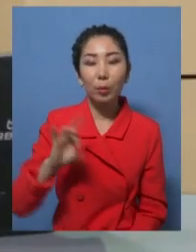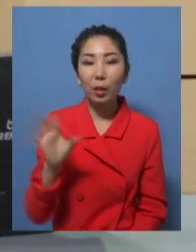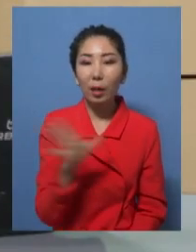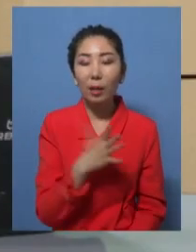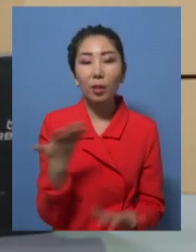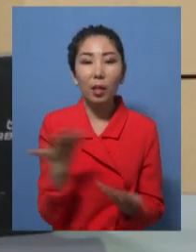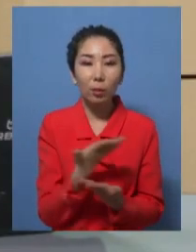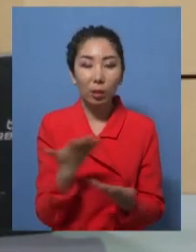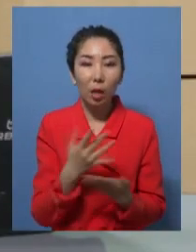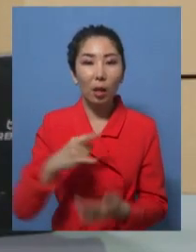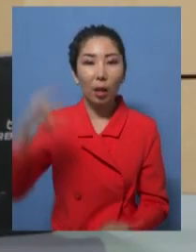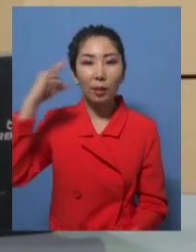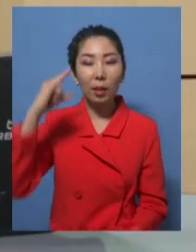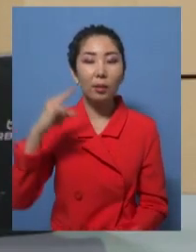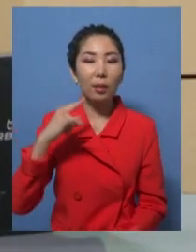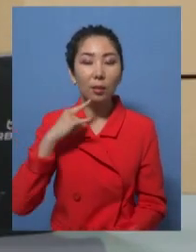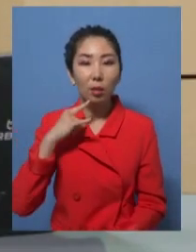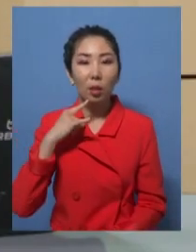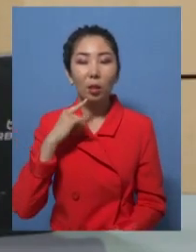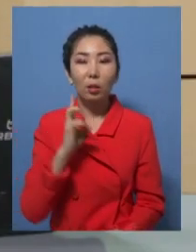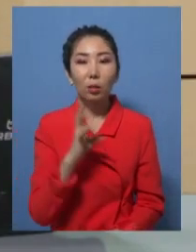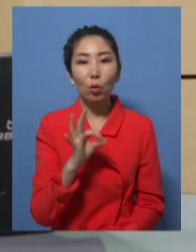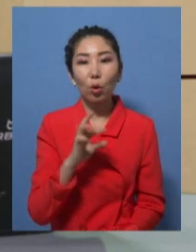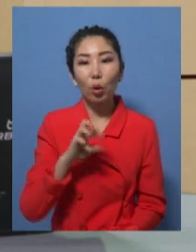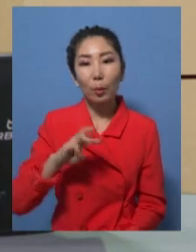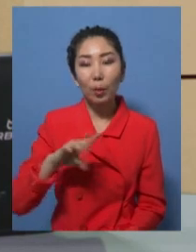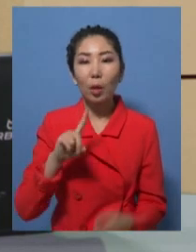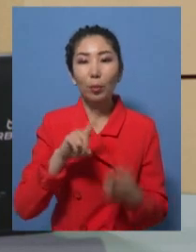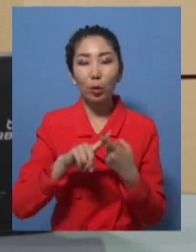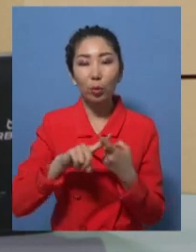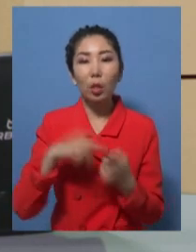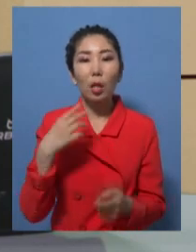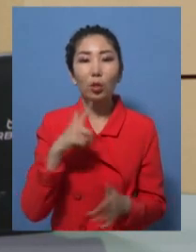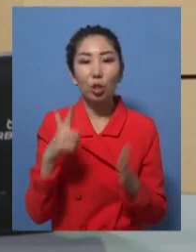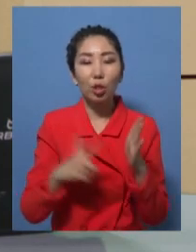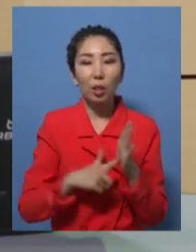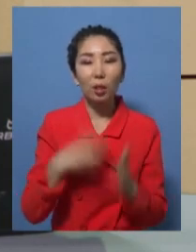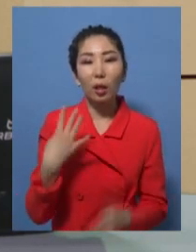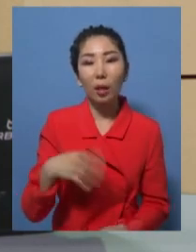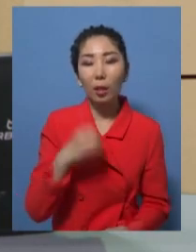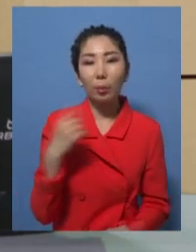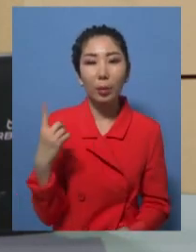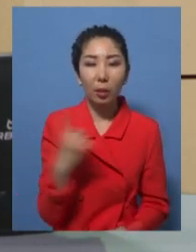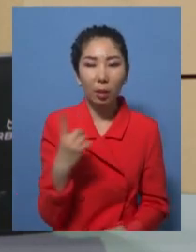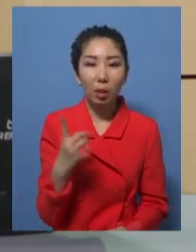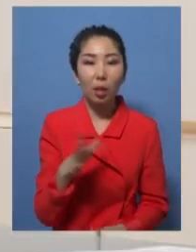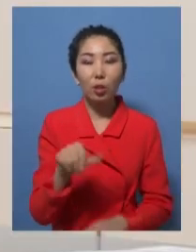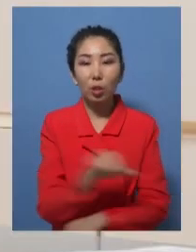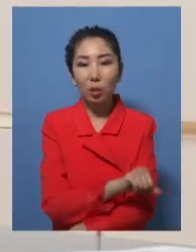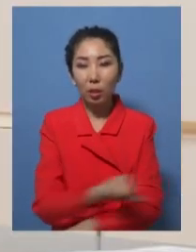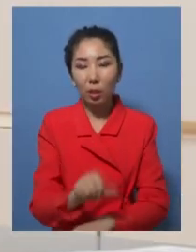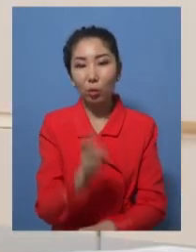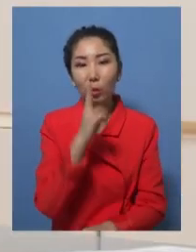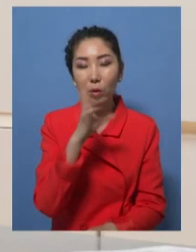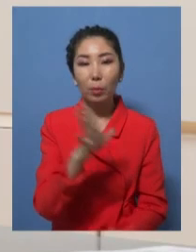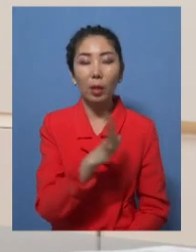осындай, мысалы үшін Қазақстан номері емес белгілі ғой, мысалы үшін +7 41 номерлер айқын көрініп тұрады. Шетелдің номері екенін көрініп